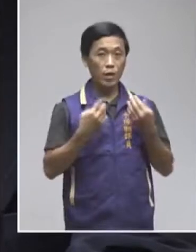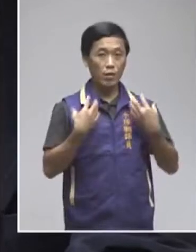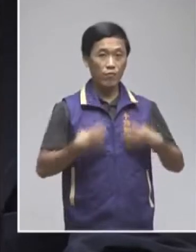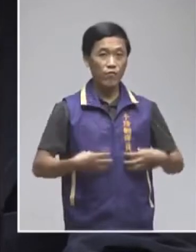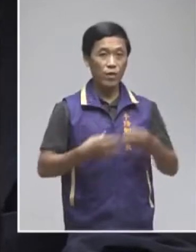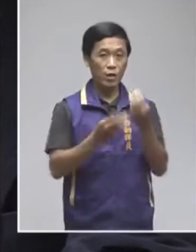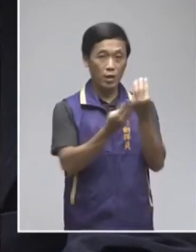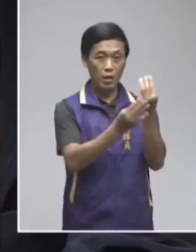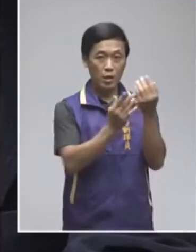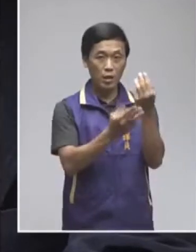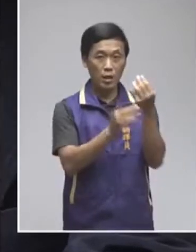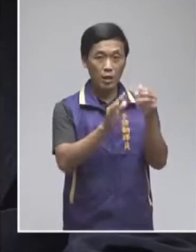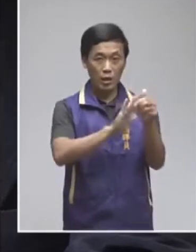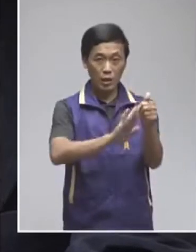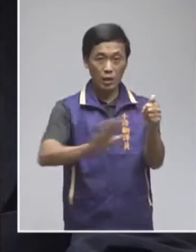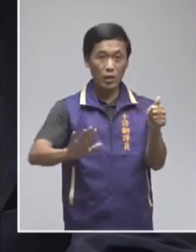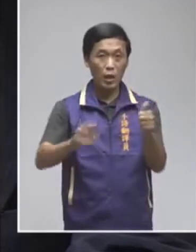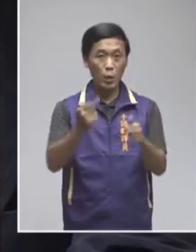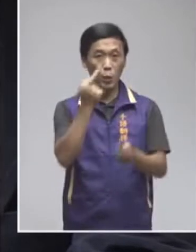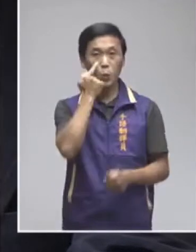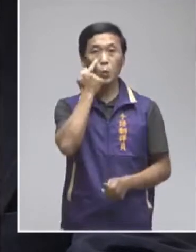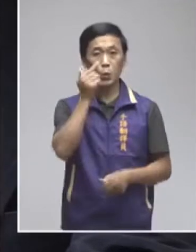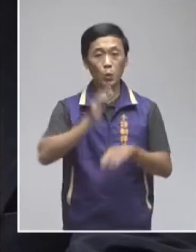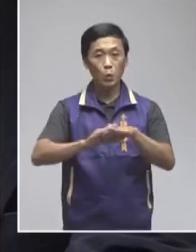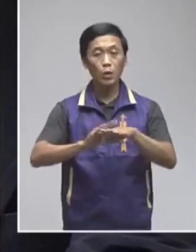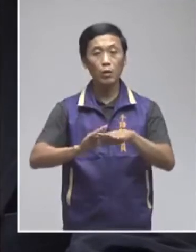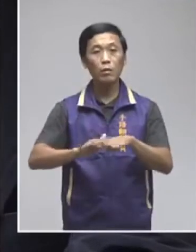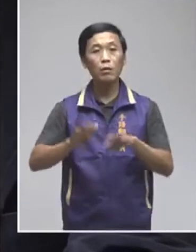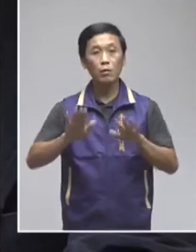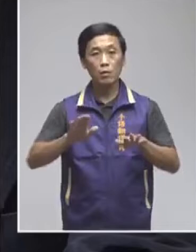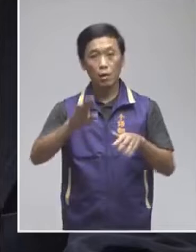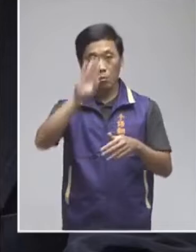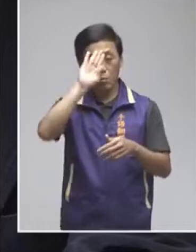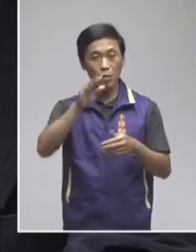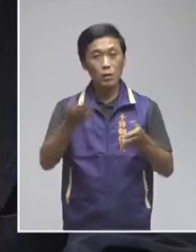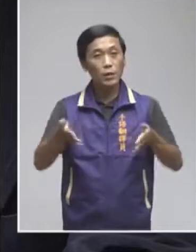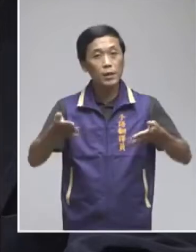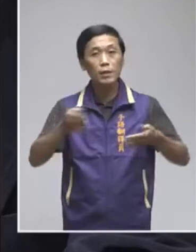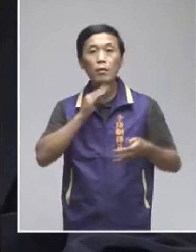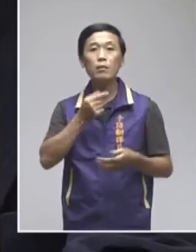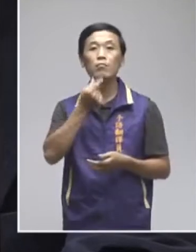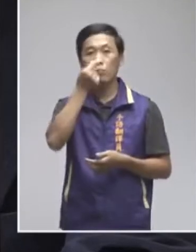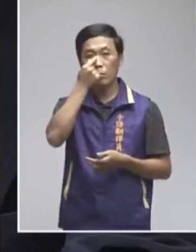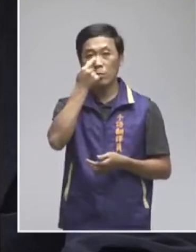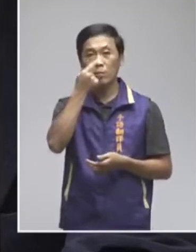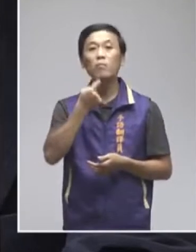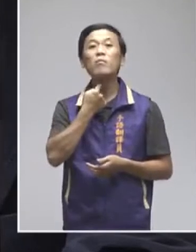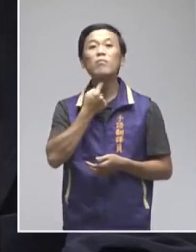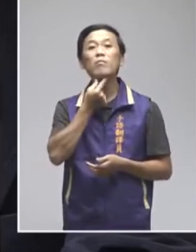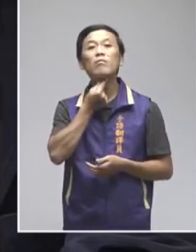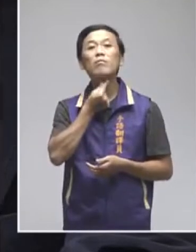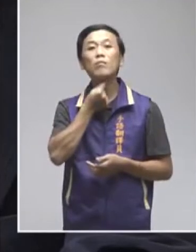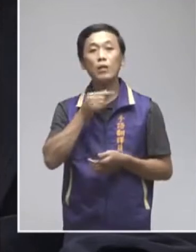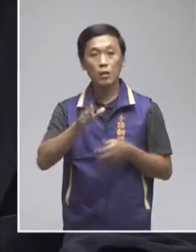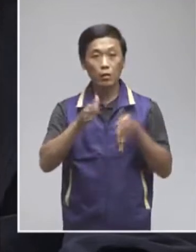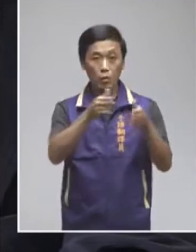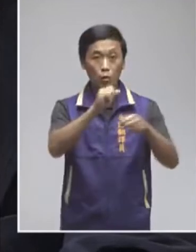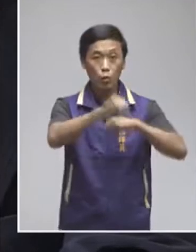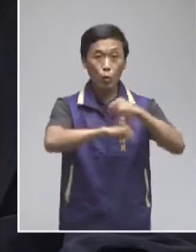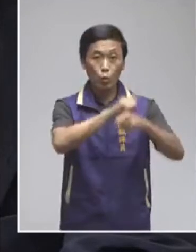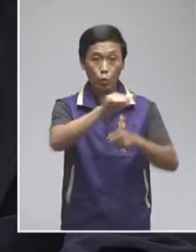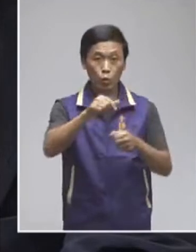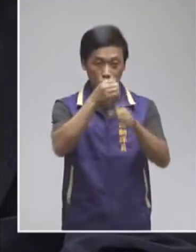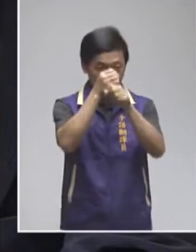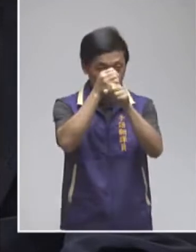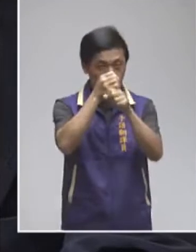个影响更大。意思是我们现在很多轻症都是在上呼吸道，但是在动物实验里头看到它